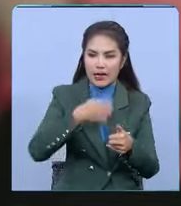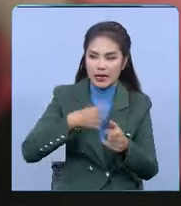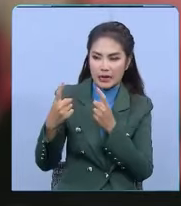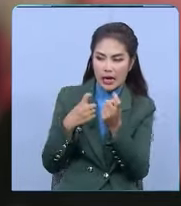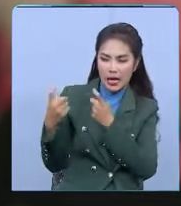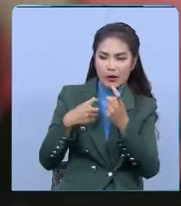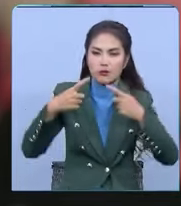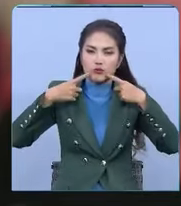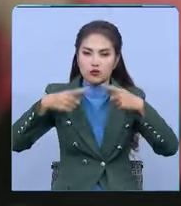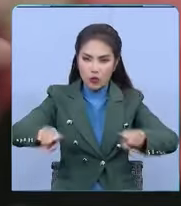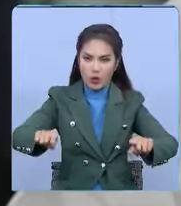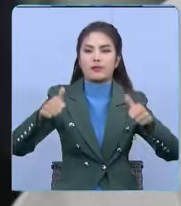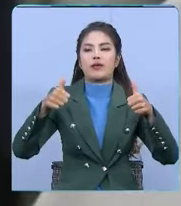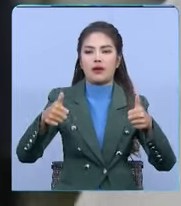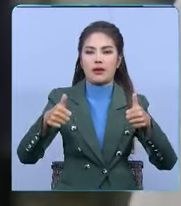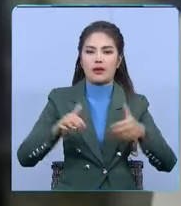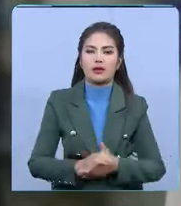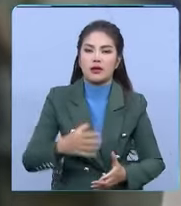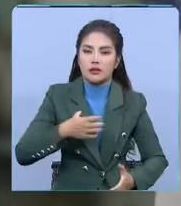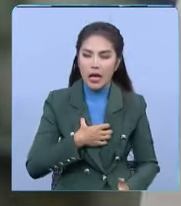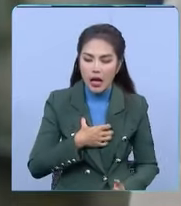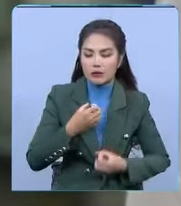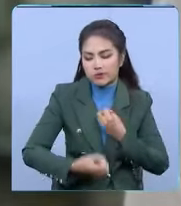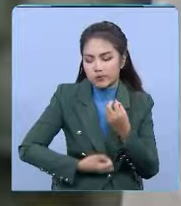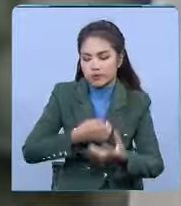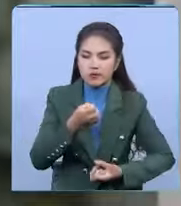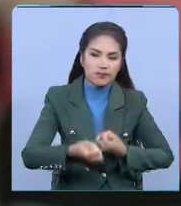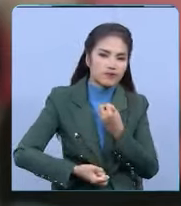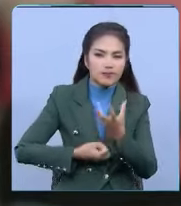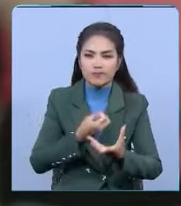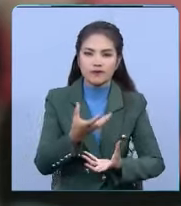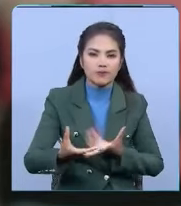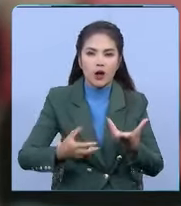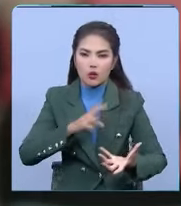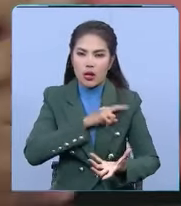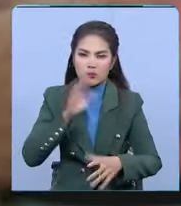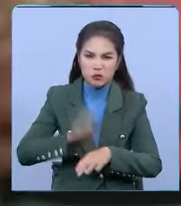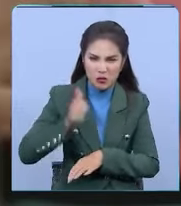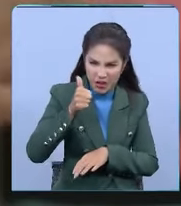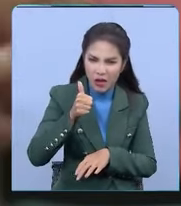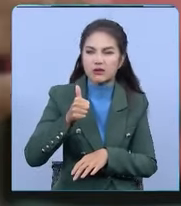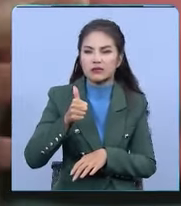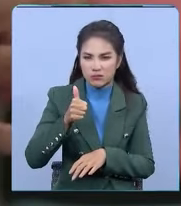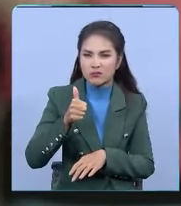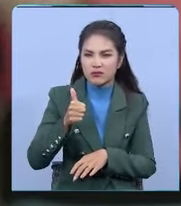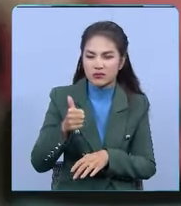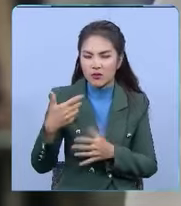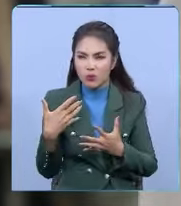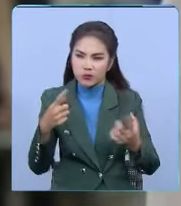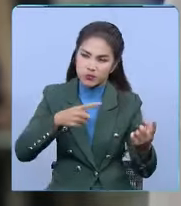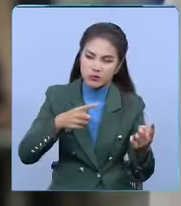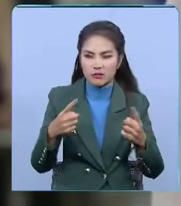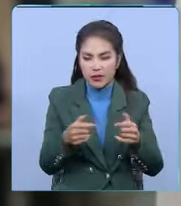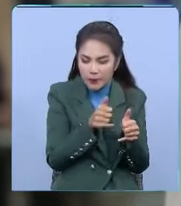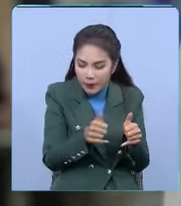มก็ตอบได ้เป็นการอยากจะแสดงวิสัยทัศน์ในมุมมองที่ลุงป้อมรู้สึกว่าเราถนัดในแบบนี้มากกว ่ าดีเบตมันคือการโต้วาทีที่อาจจะไม่ได้แสดงวิ